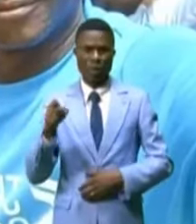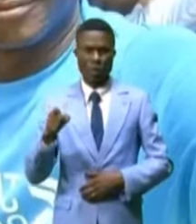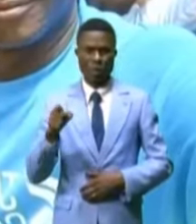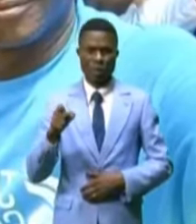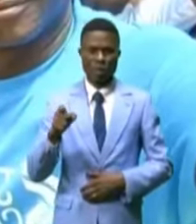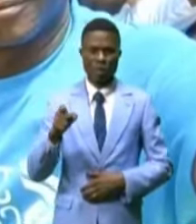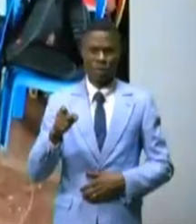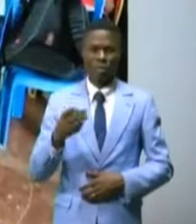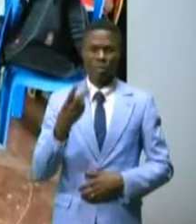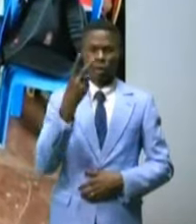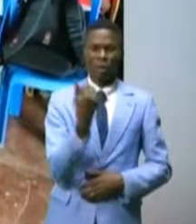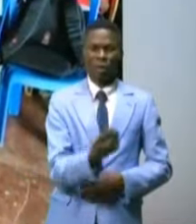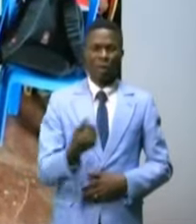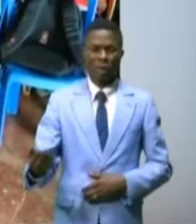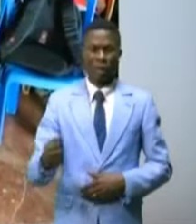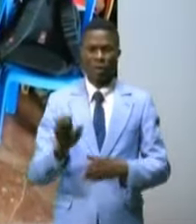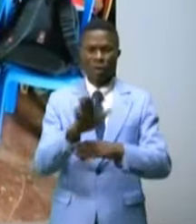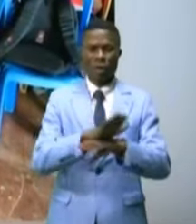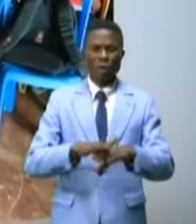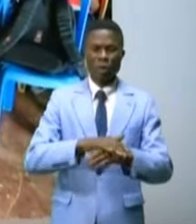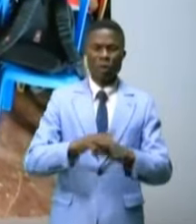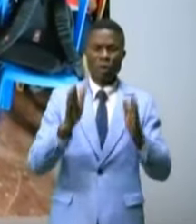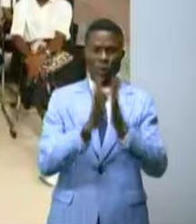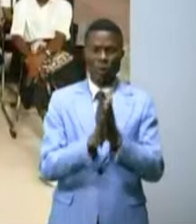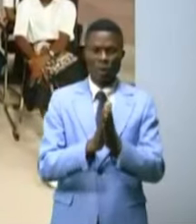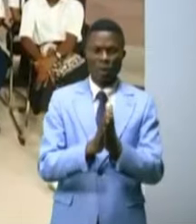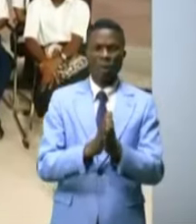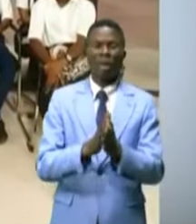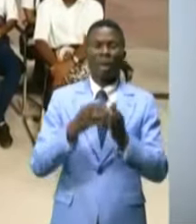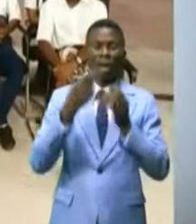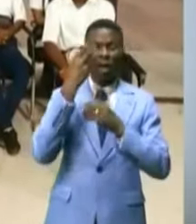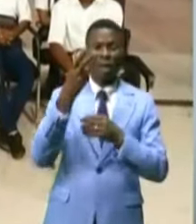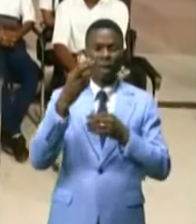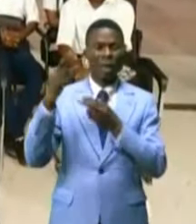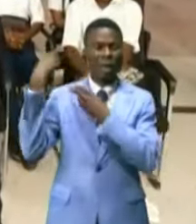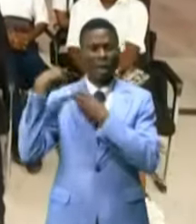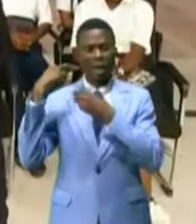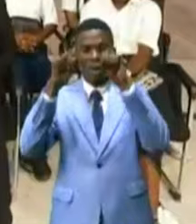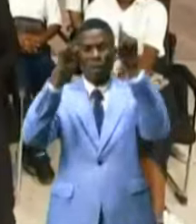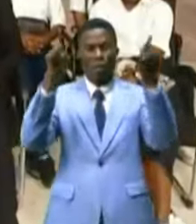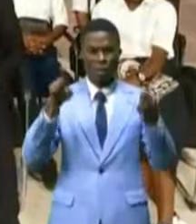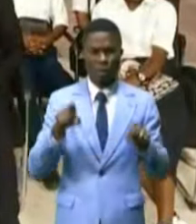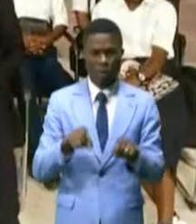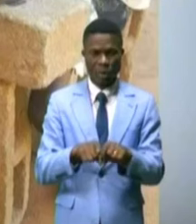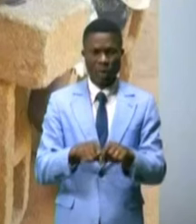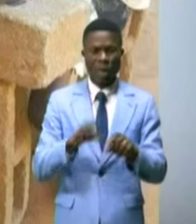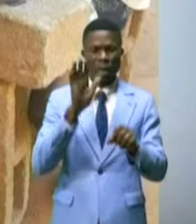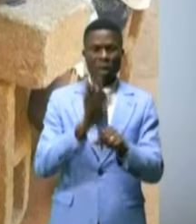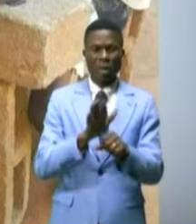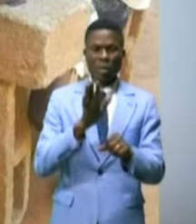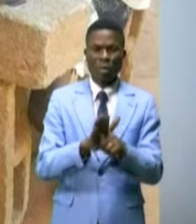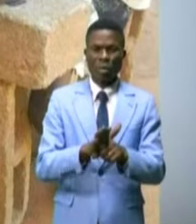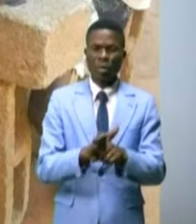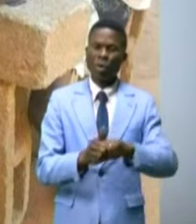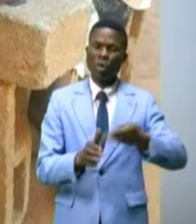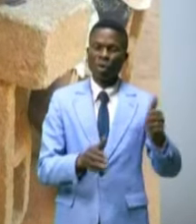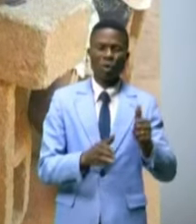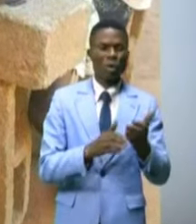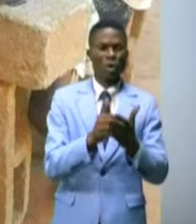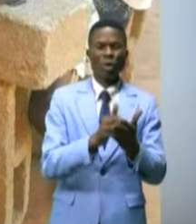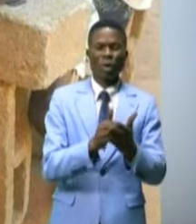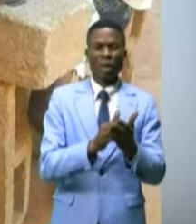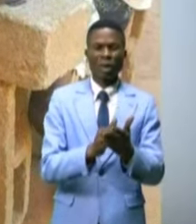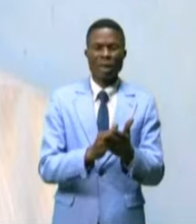seuls 2 enfants sur 10 accèdent dans des médias dans la capitale et le taux d'accès reste très faible dans